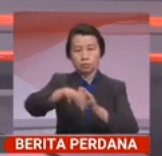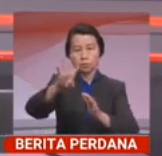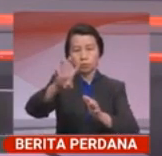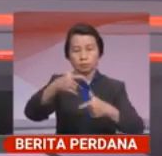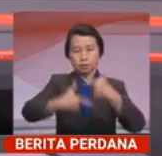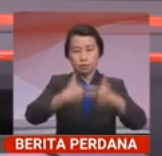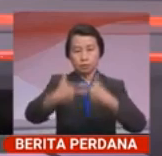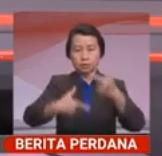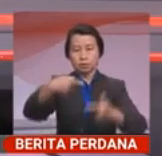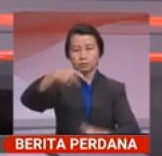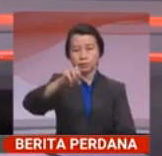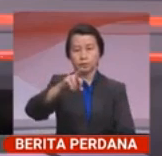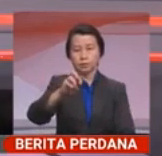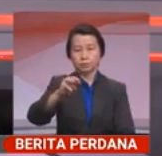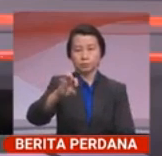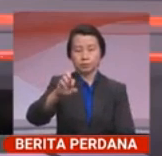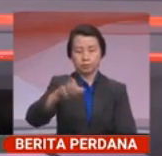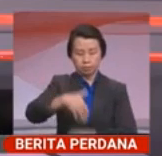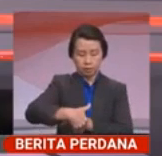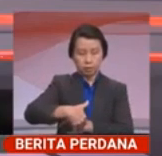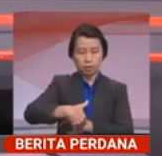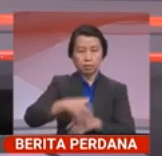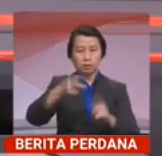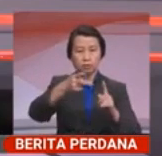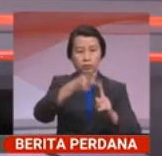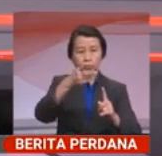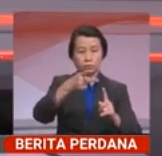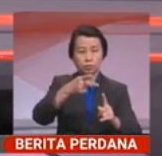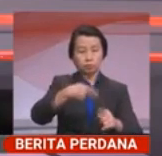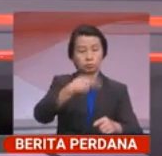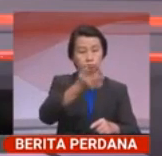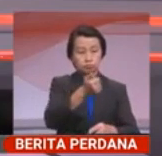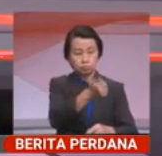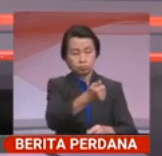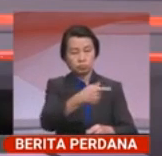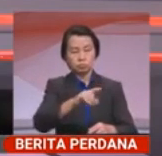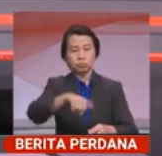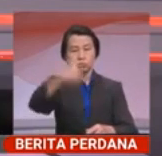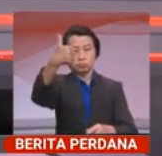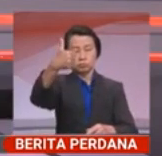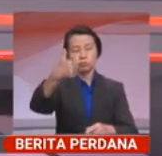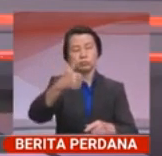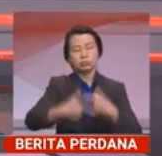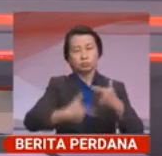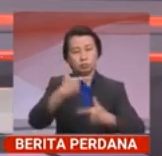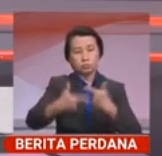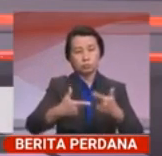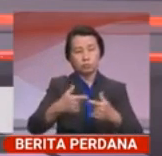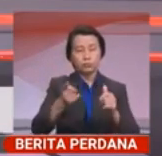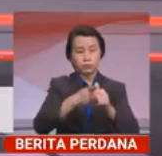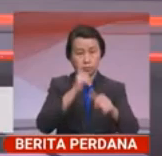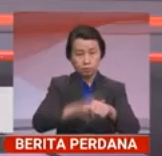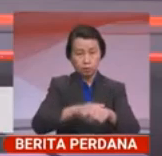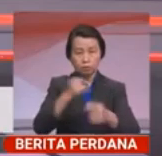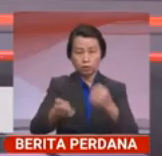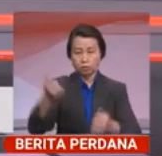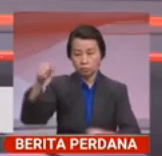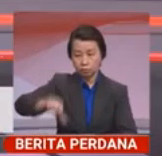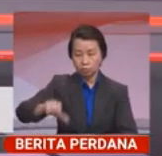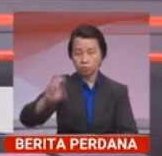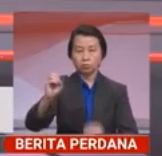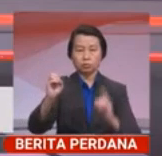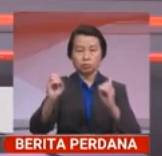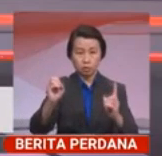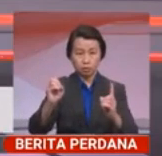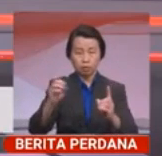Liga Premier berlangsung malam tadi. Pulau Pinang melakar sejarah tersendiri apabila muncul juara Liga Premier buat pertama kali walaupun tewas